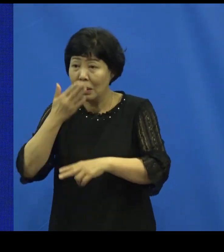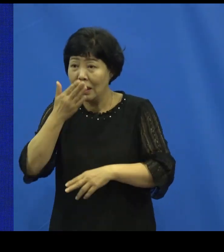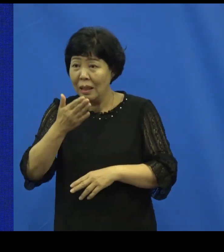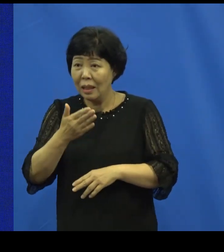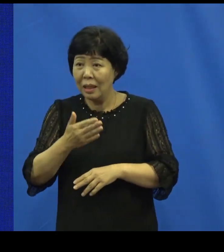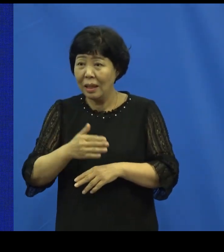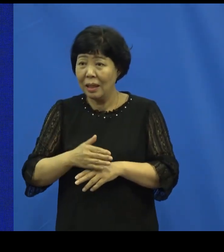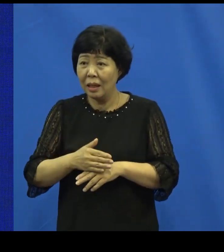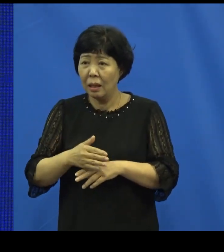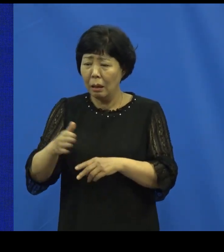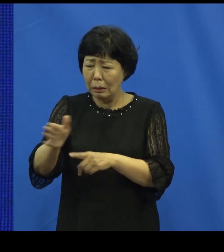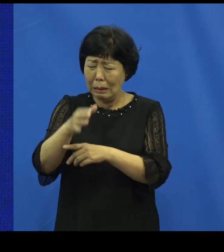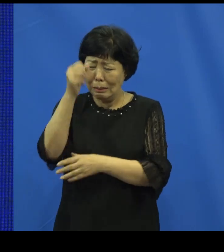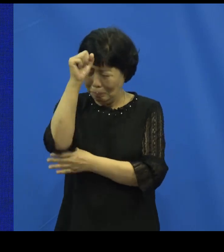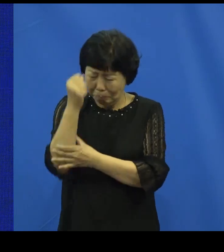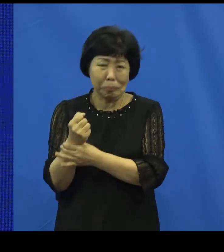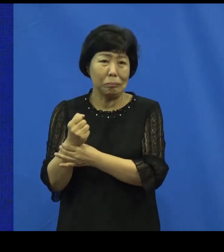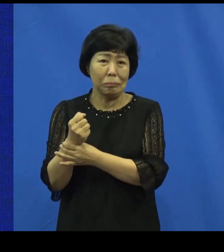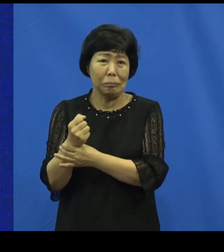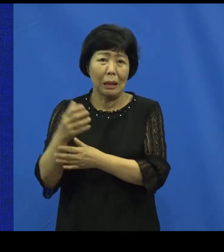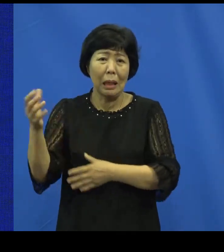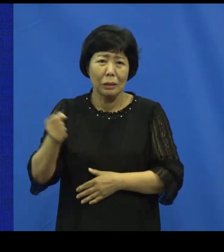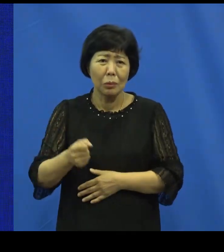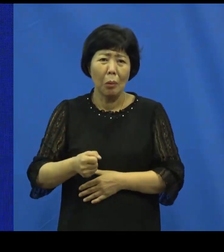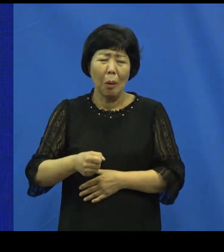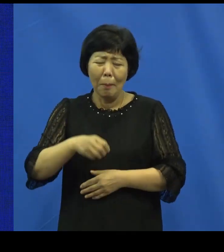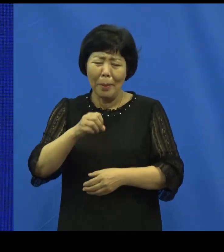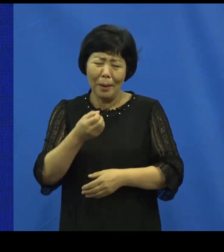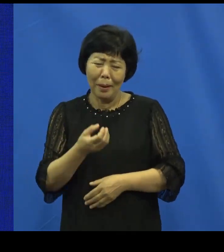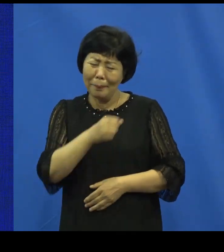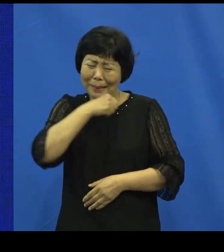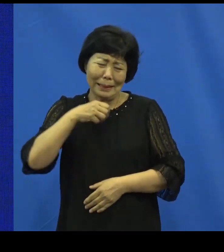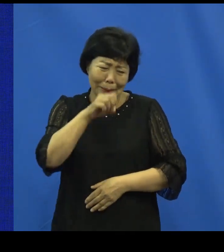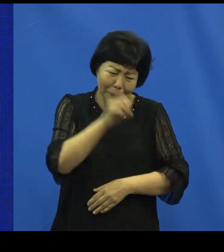고기가 생선이 상했는데 아무리